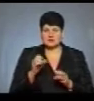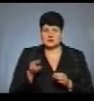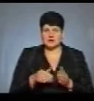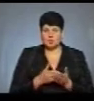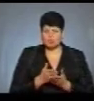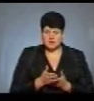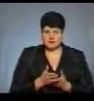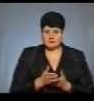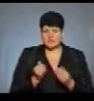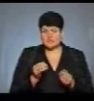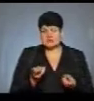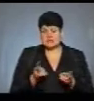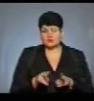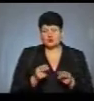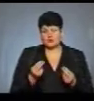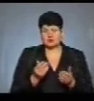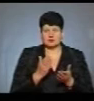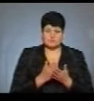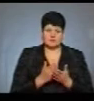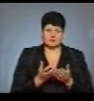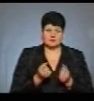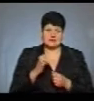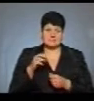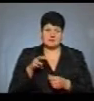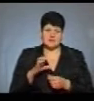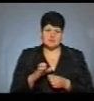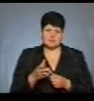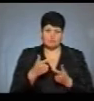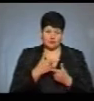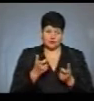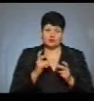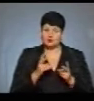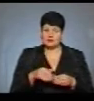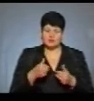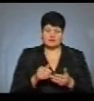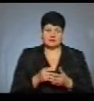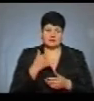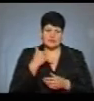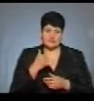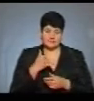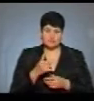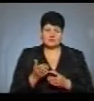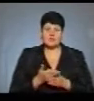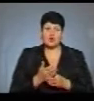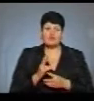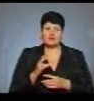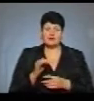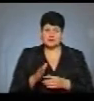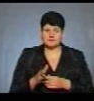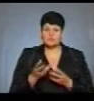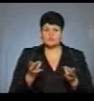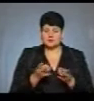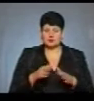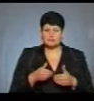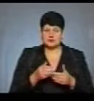І залишок коштів має перейти по СМС-повідомлення. Хто не подав ще телефону з пільговиків, то потрібно